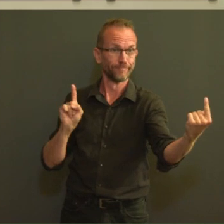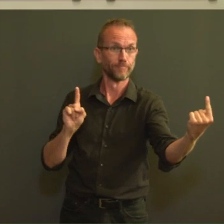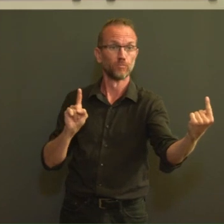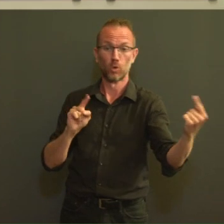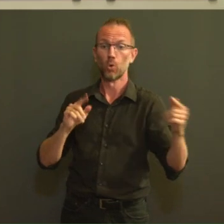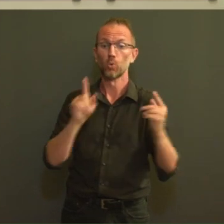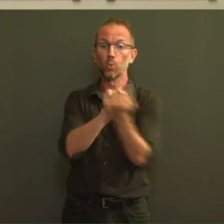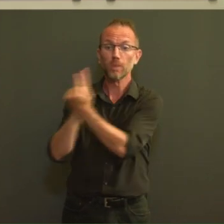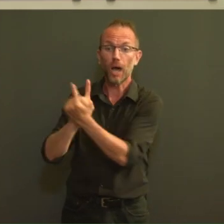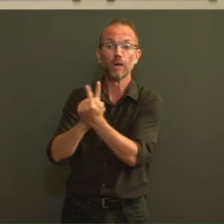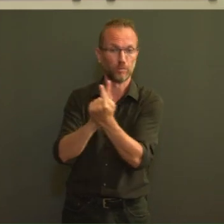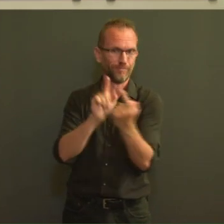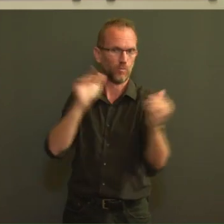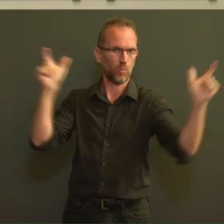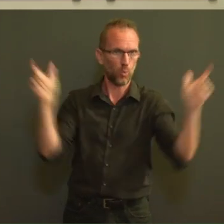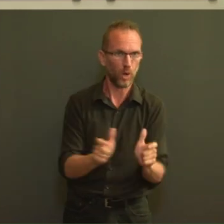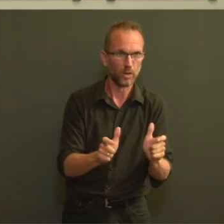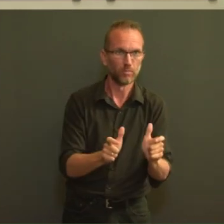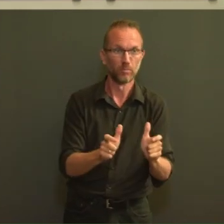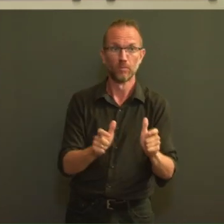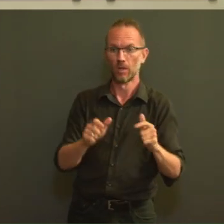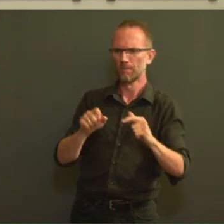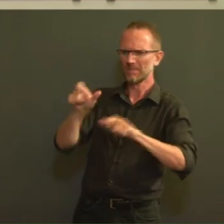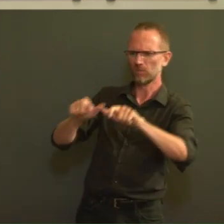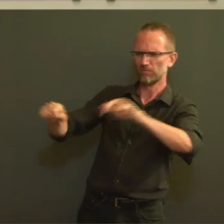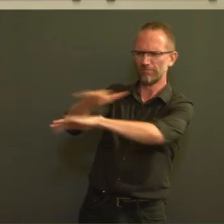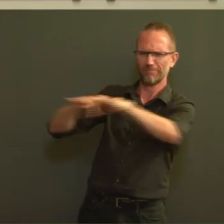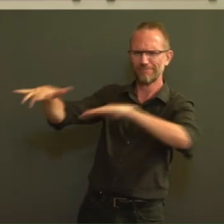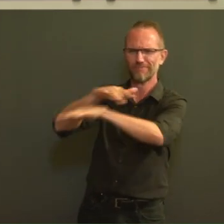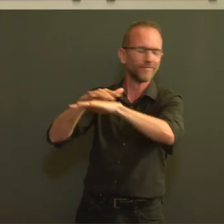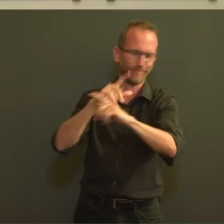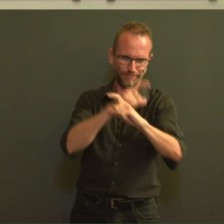et porter des masques dans les endroits très fréquentés.